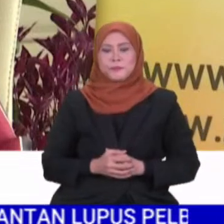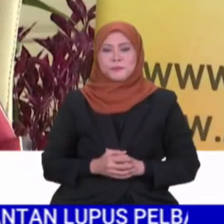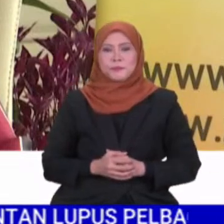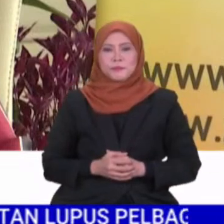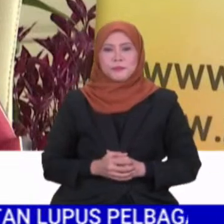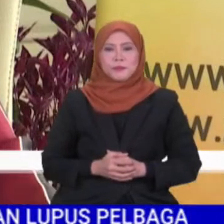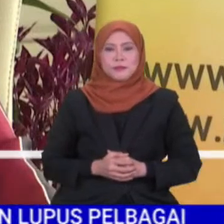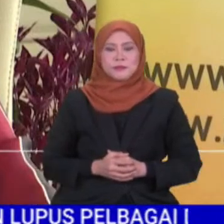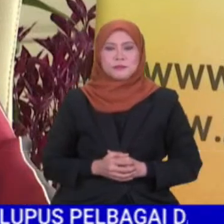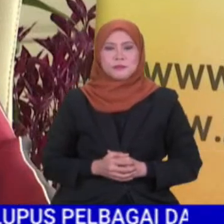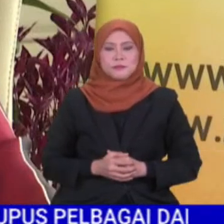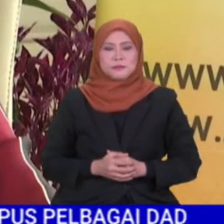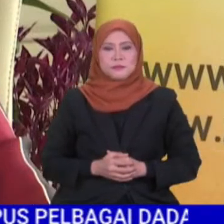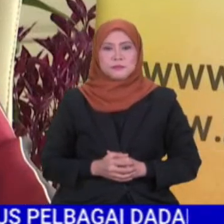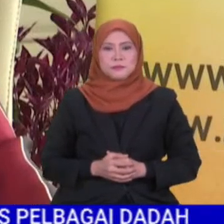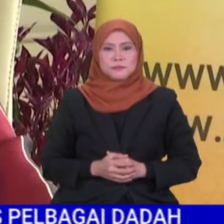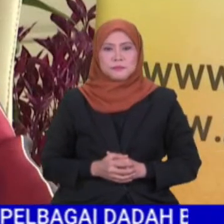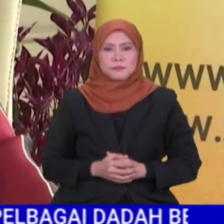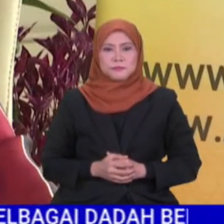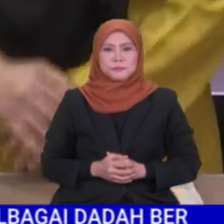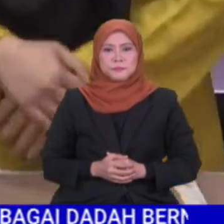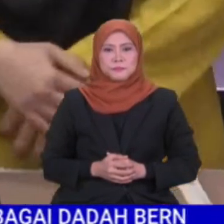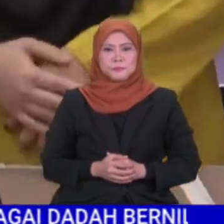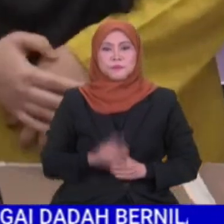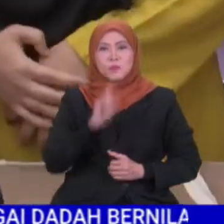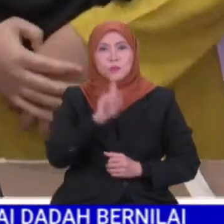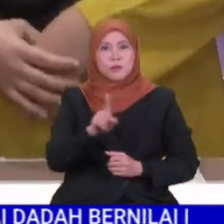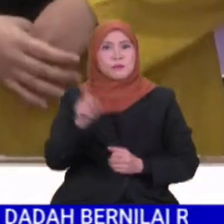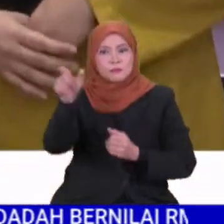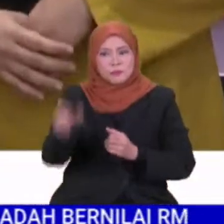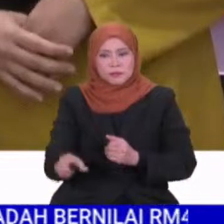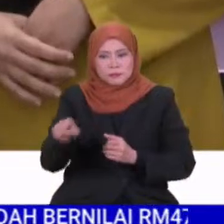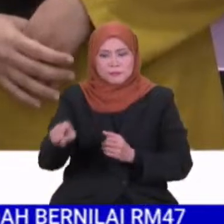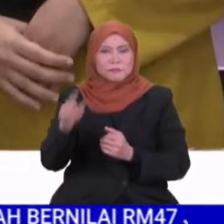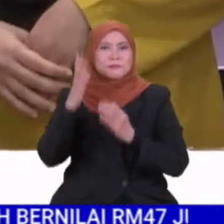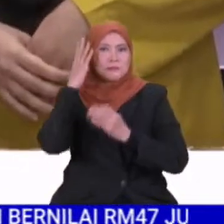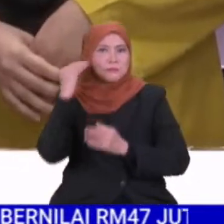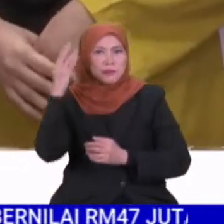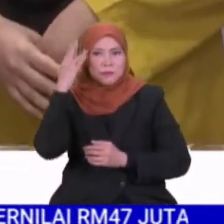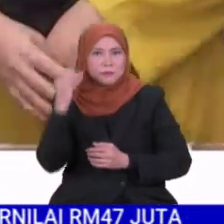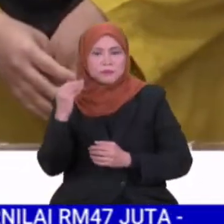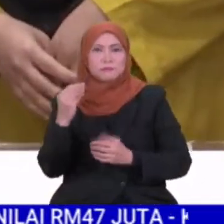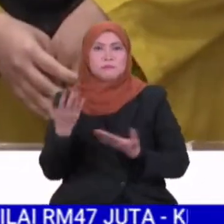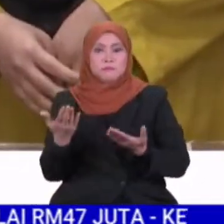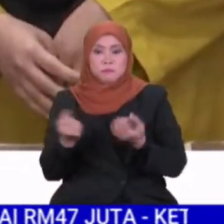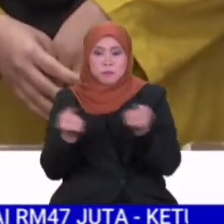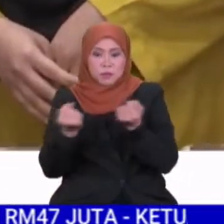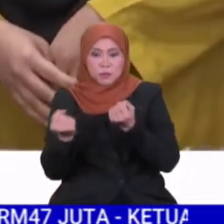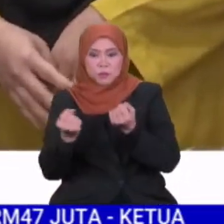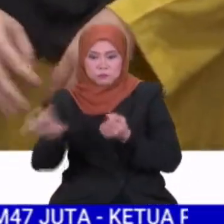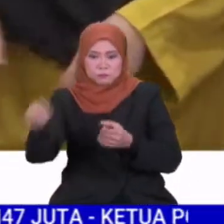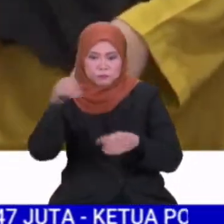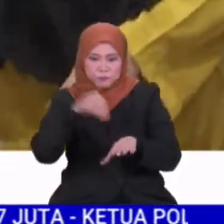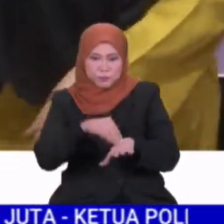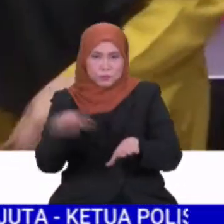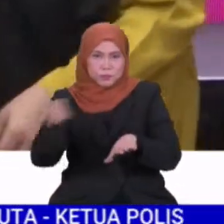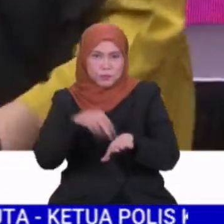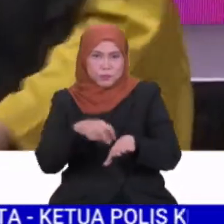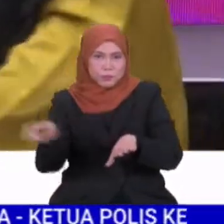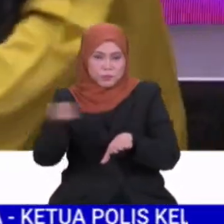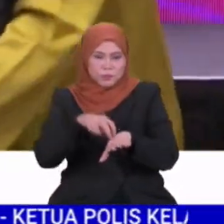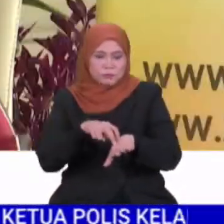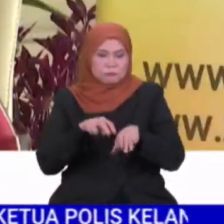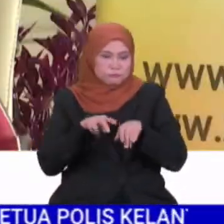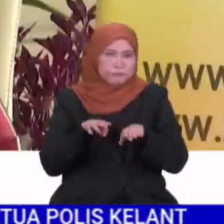kebanyakan ataupun mereka yang berdalaman menghadapi kesukaran untuk mendapatkan rawatan asas. Jadi